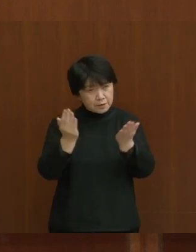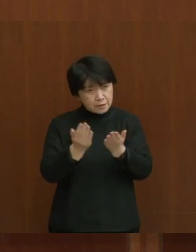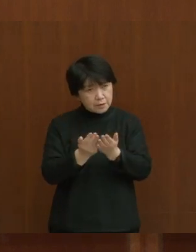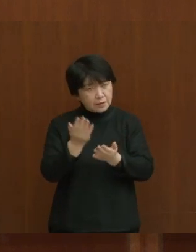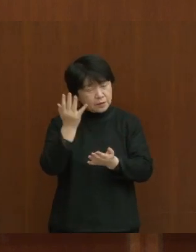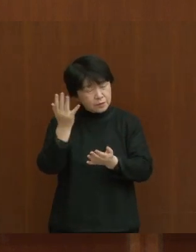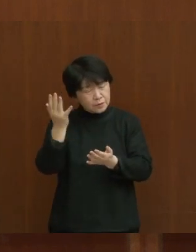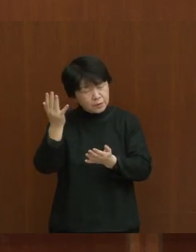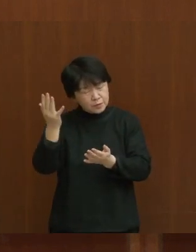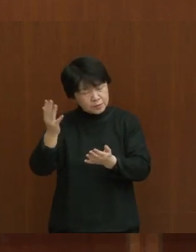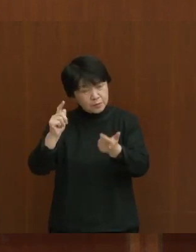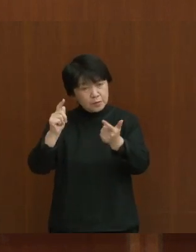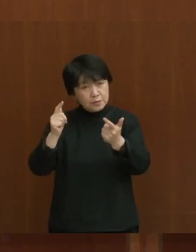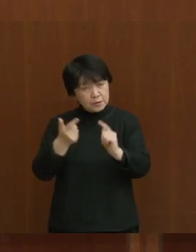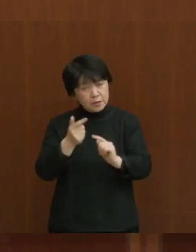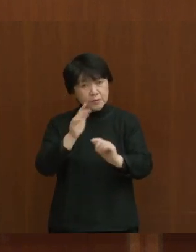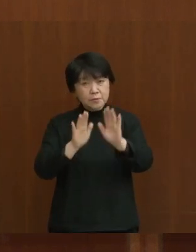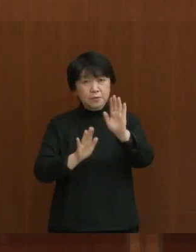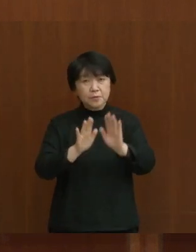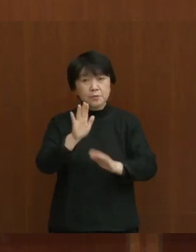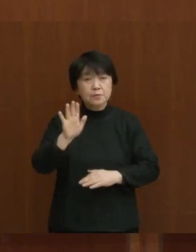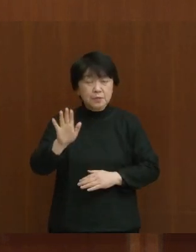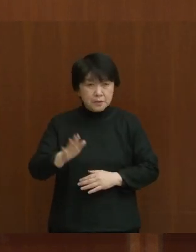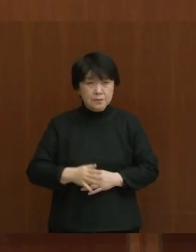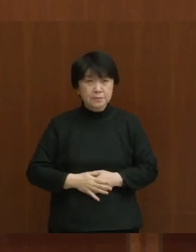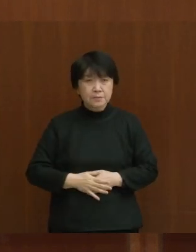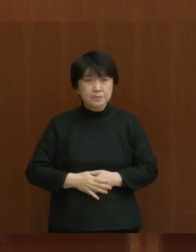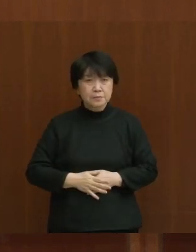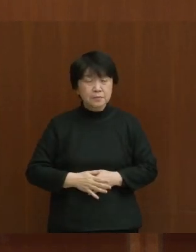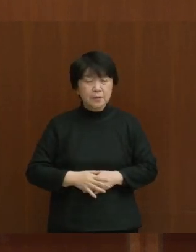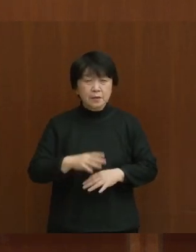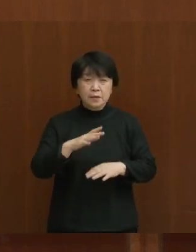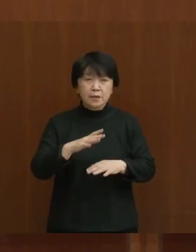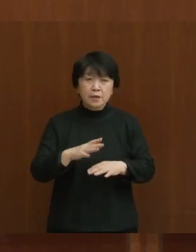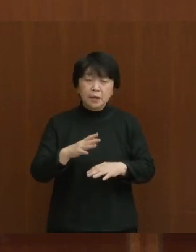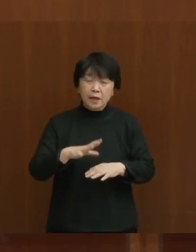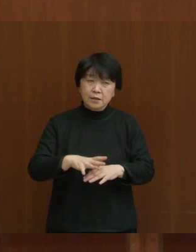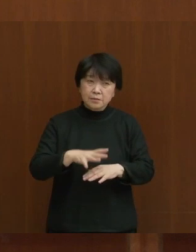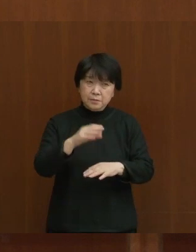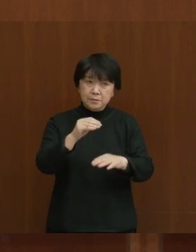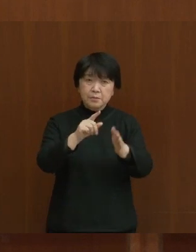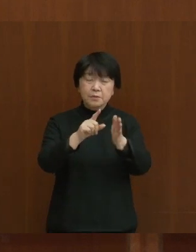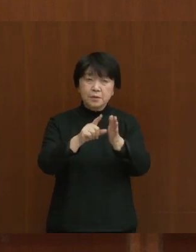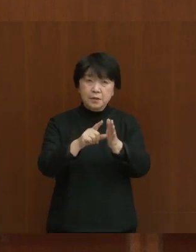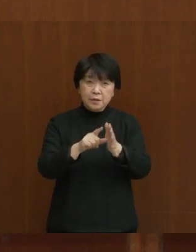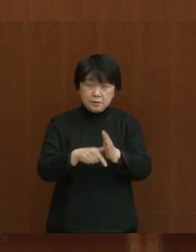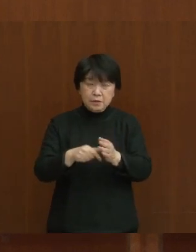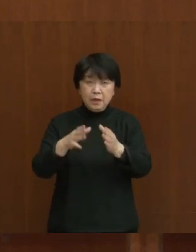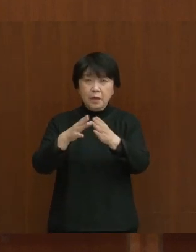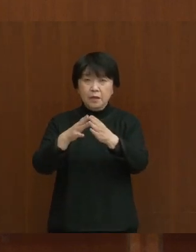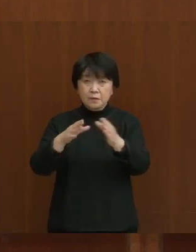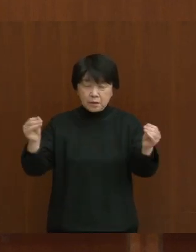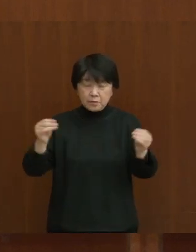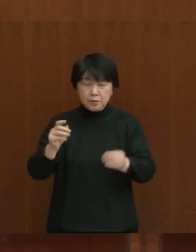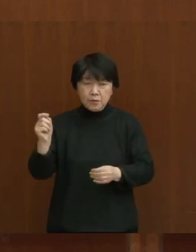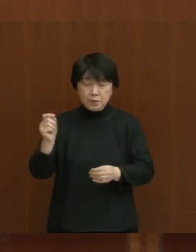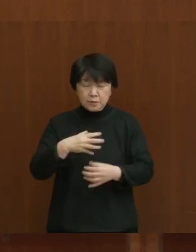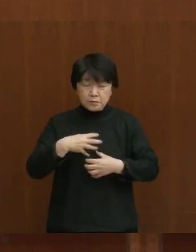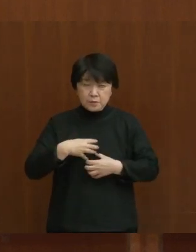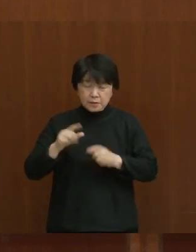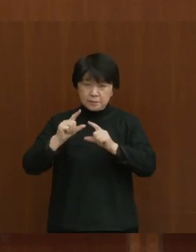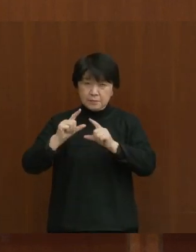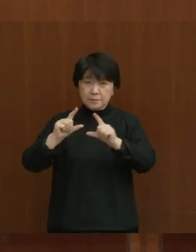の事態となりました。年度初めには全国に緊急事態宣言が出される